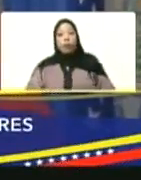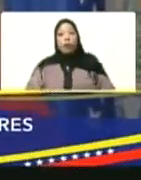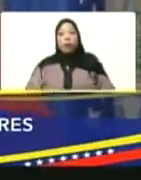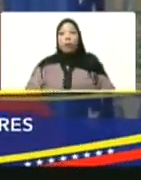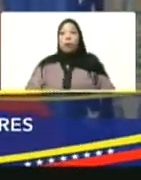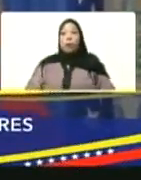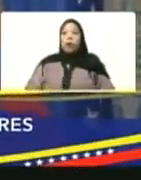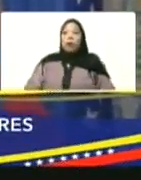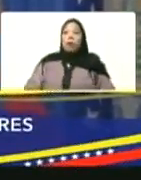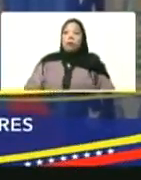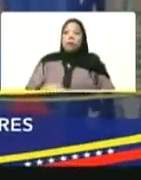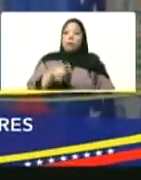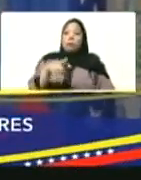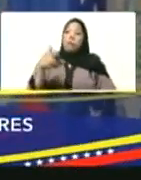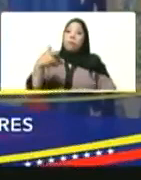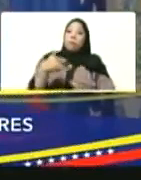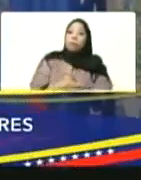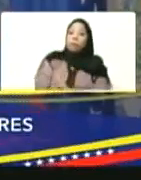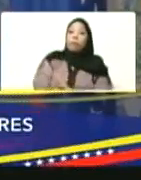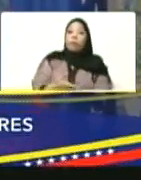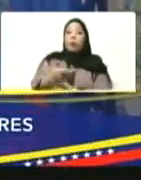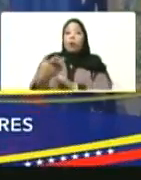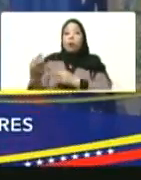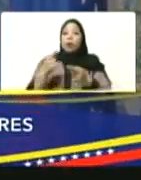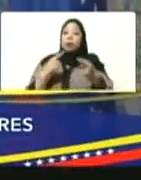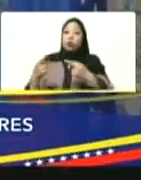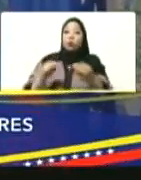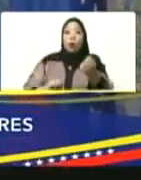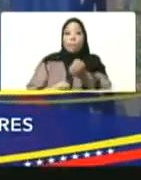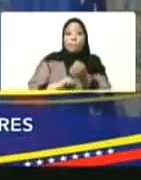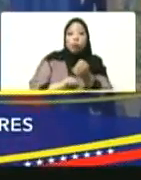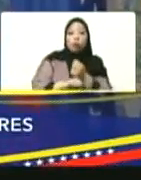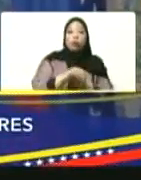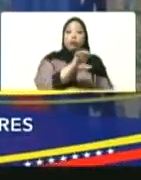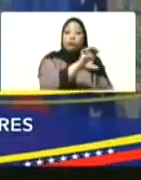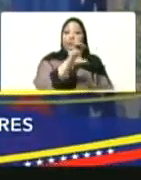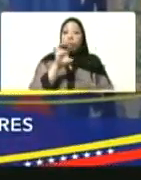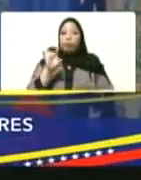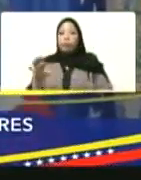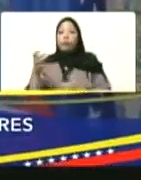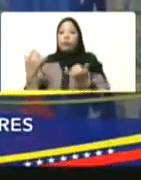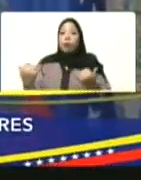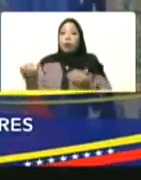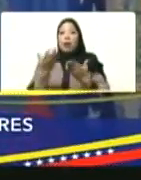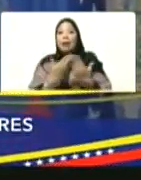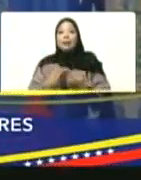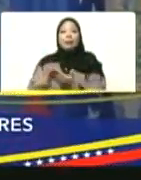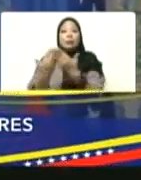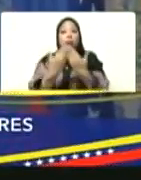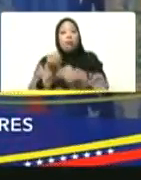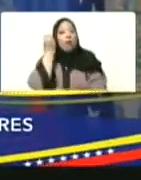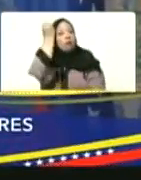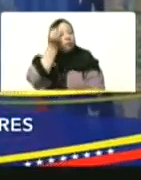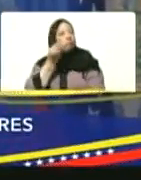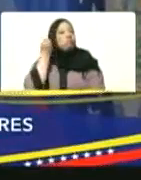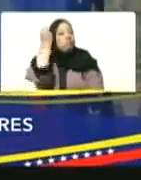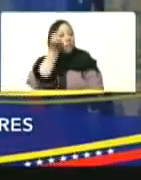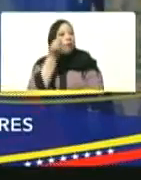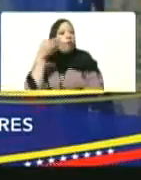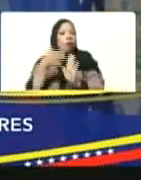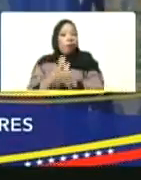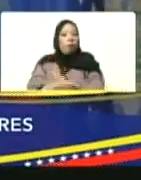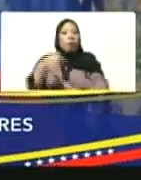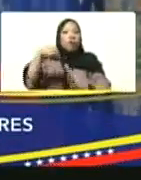Dans ce qui concerne les rapports bilatéraux entre les deux pays, nous avons étudié et analysé les aspects